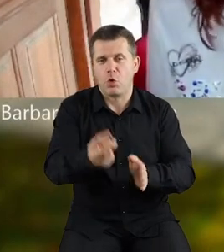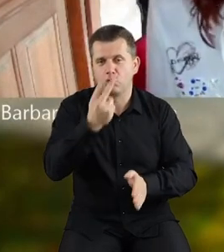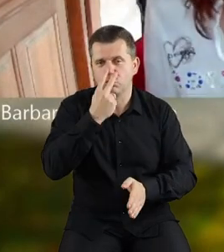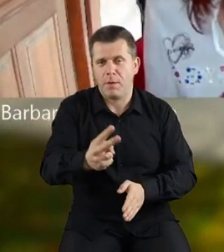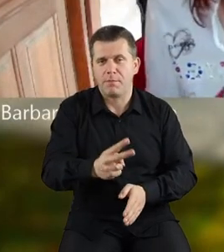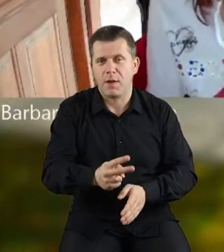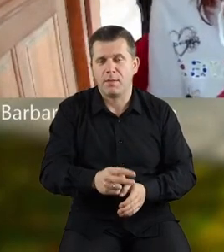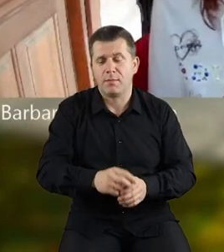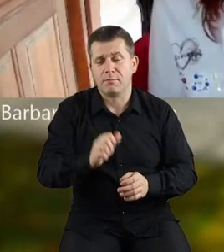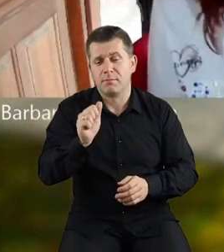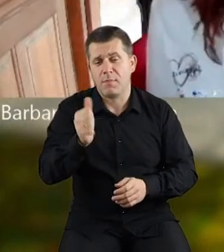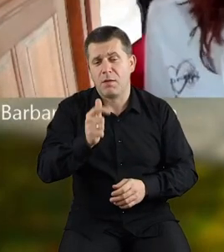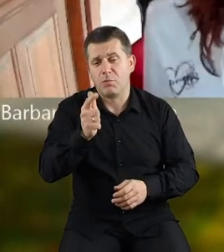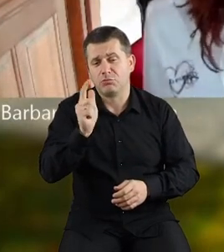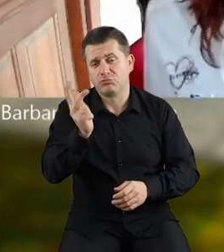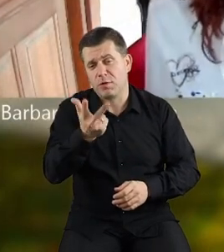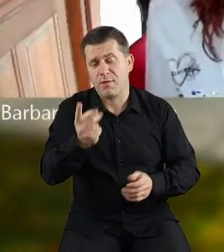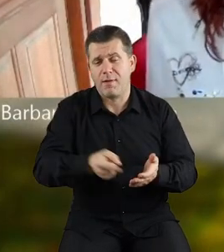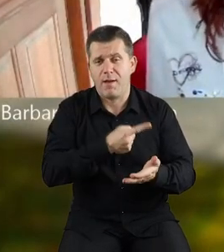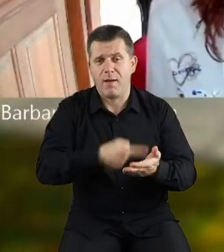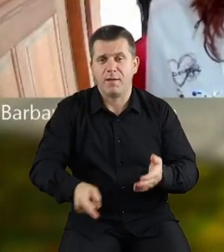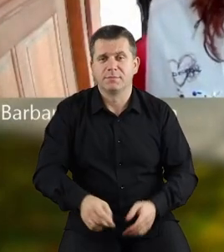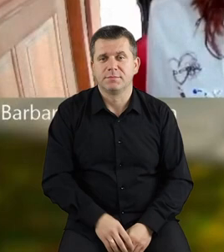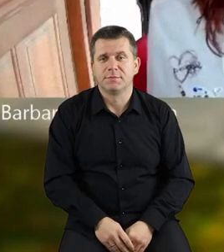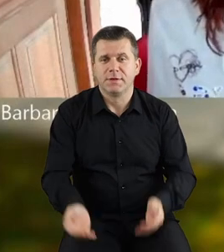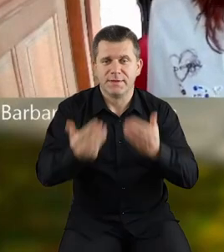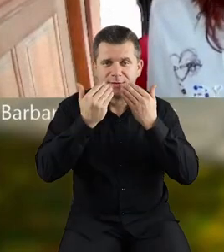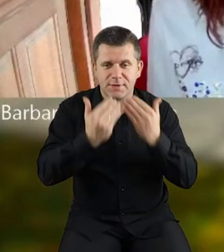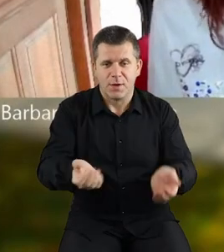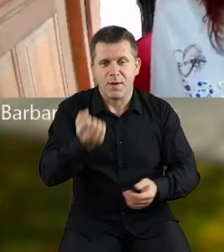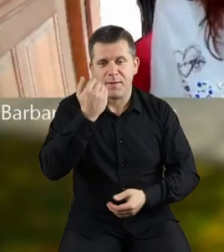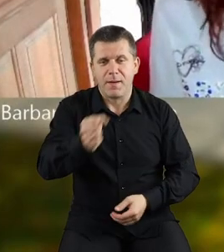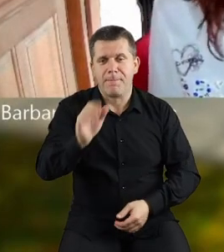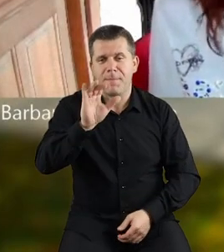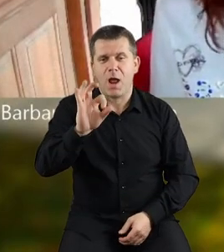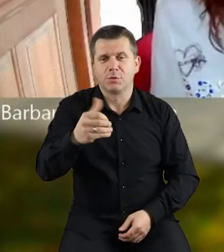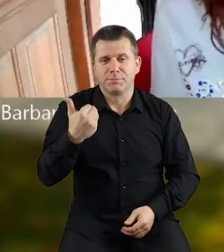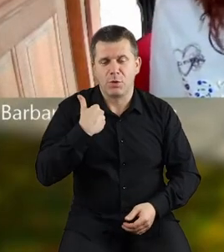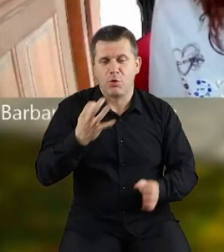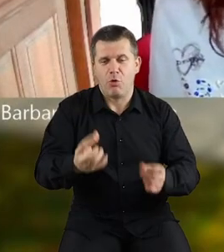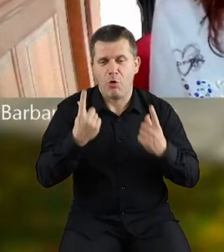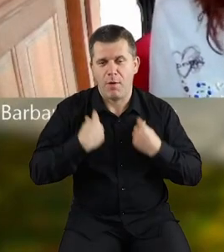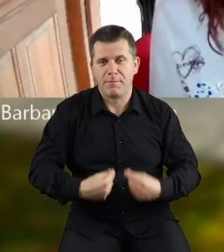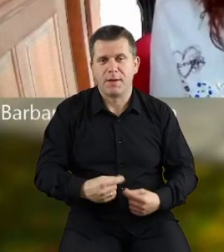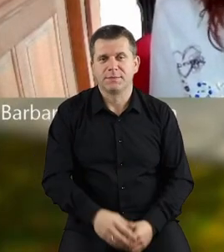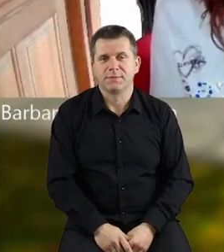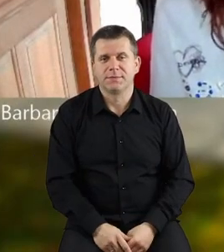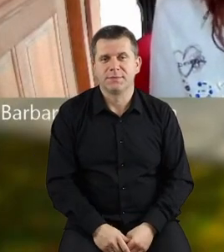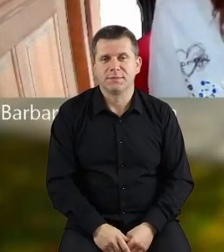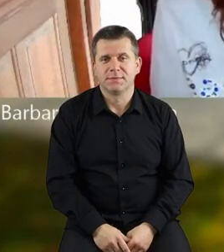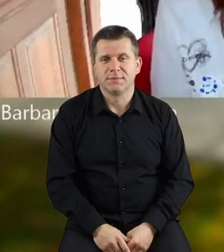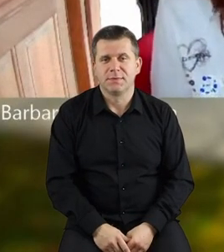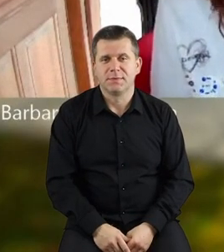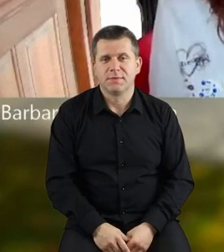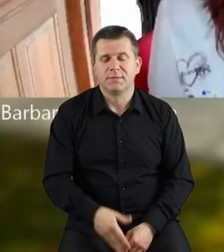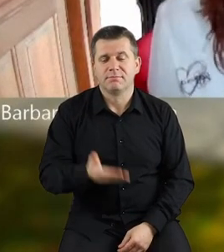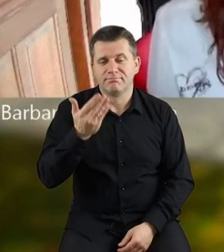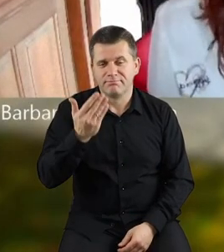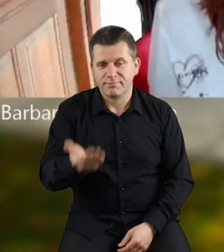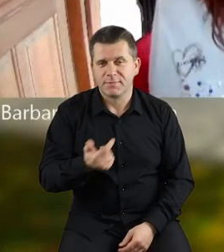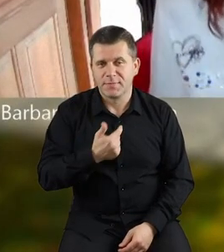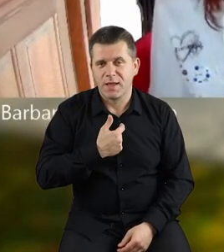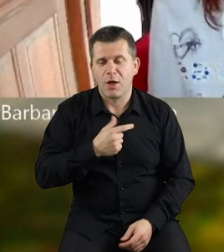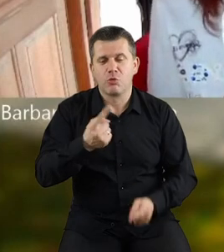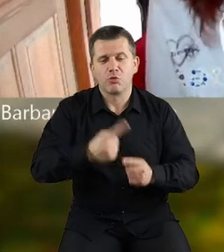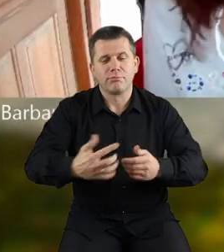więc do zobaczenia za pierwszym, drugim i nawet trzecim razem. Dziękuję ci, Basiu, że byłaś dzisiaj ze mną.